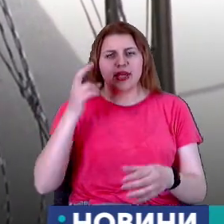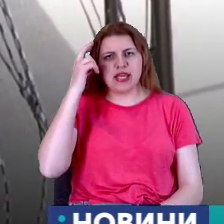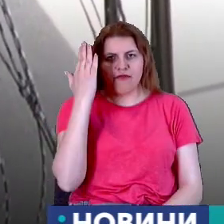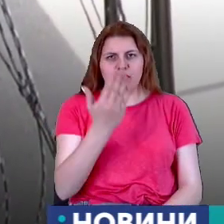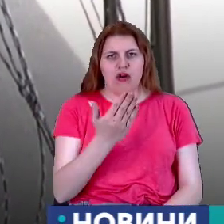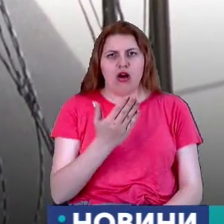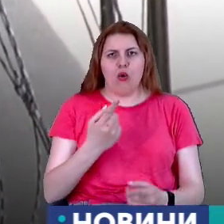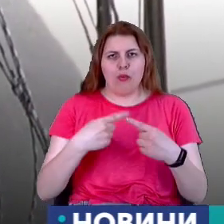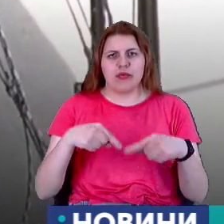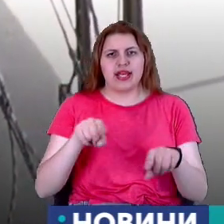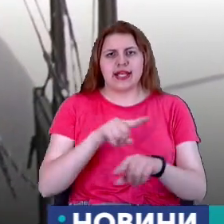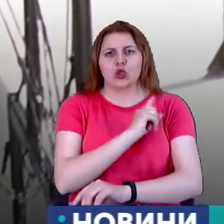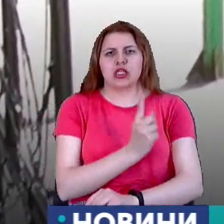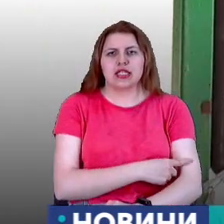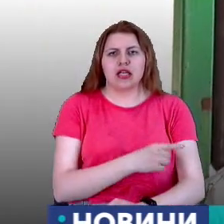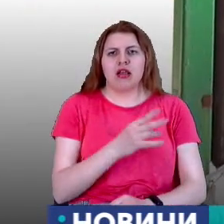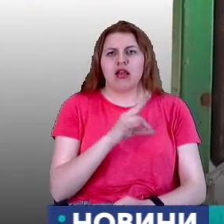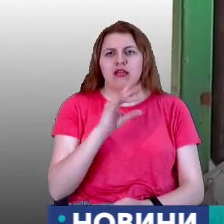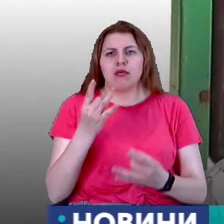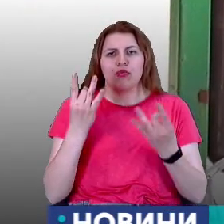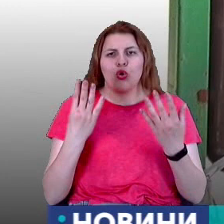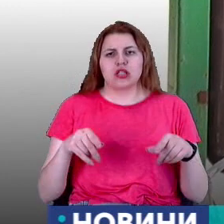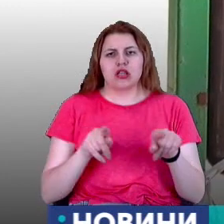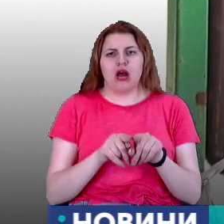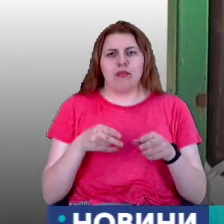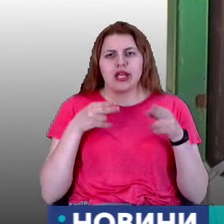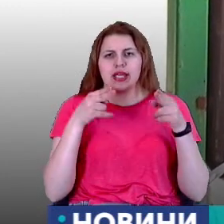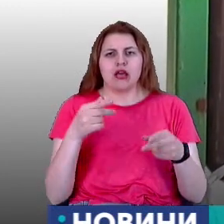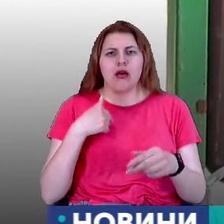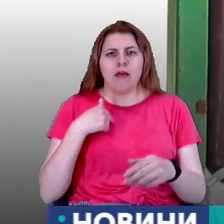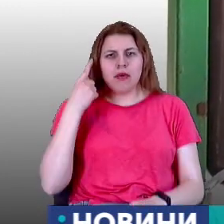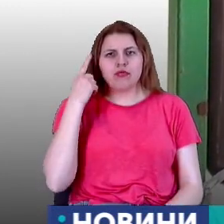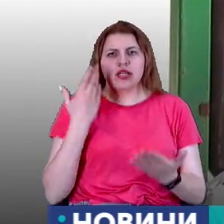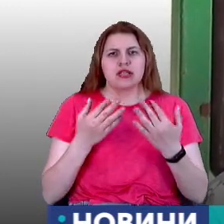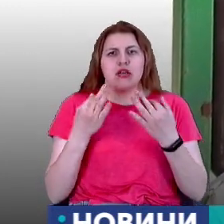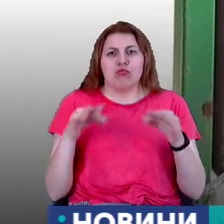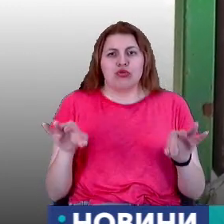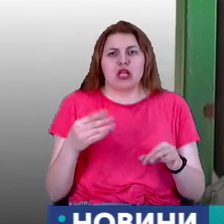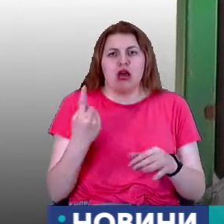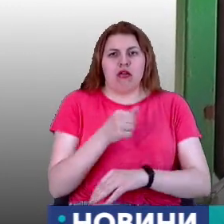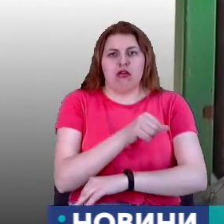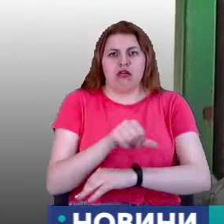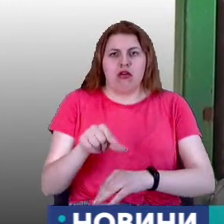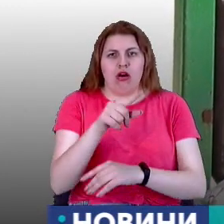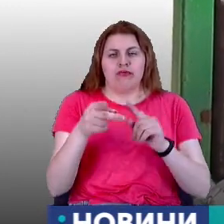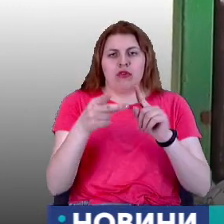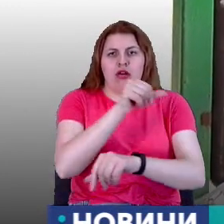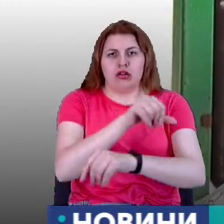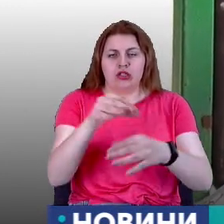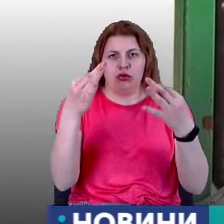Объединенных сил. Не просто так приехала. Я понимаю, если нас пропустила одна граница, вторая нас должна встретить. Тем более у